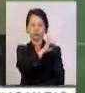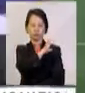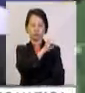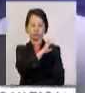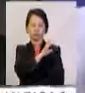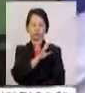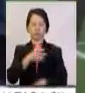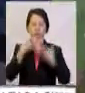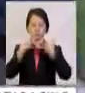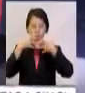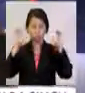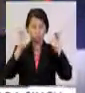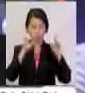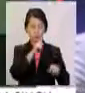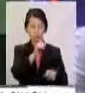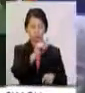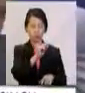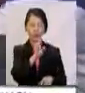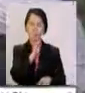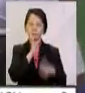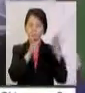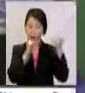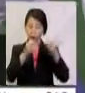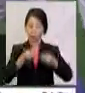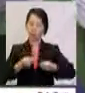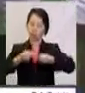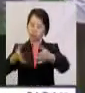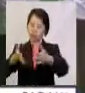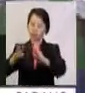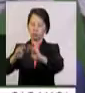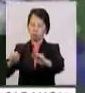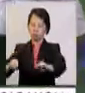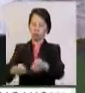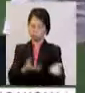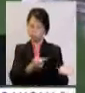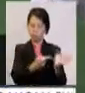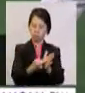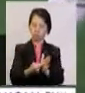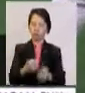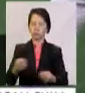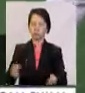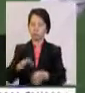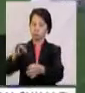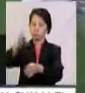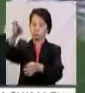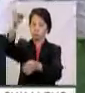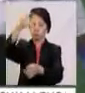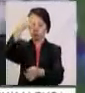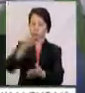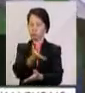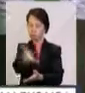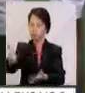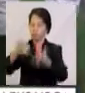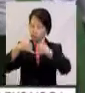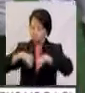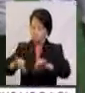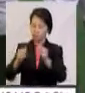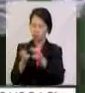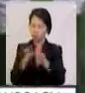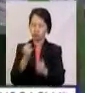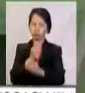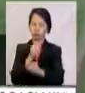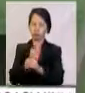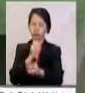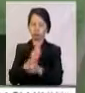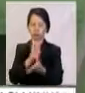Malaya Tan Cheng Hoe mengharapkan peluang yang diberi kepada pelajar-pelajar ini menjadi pembakar semangat untuk mereka terus berusaha